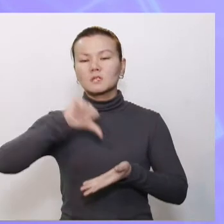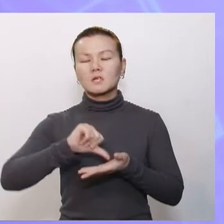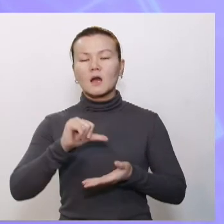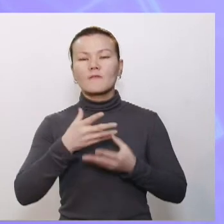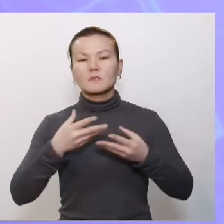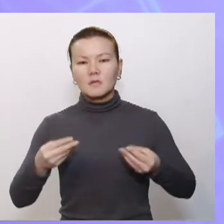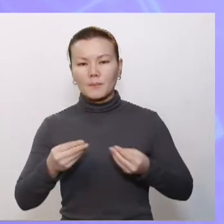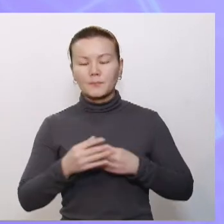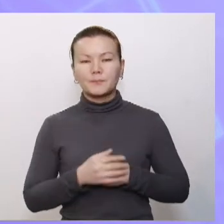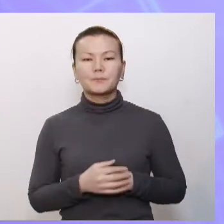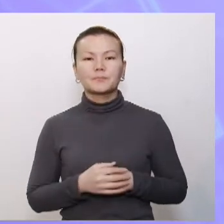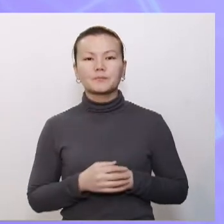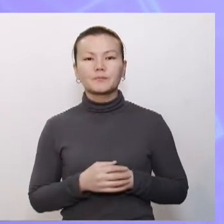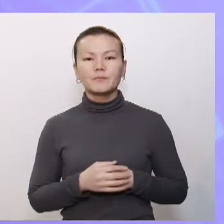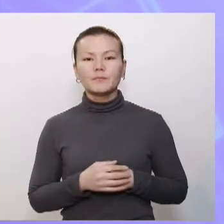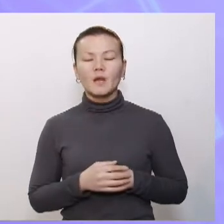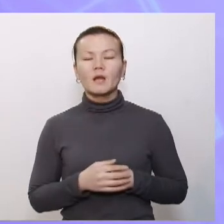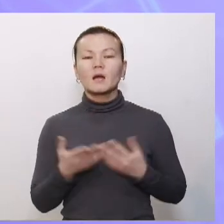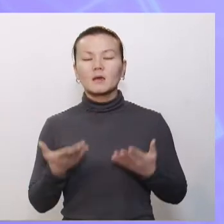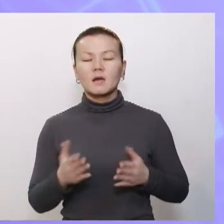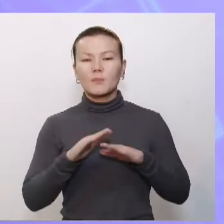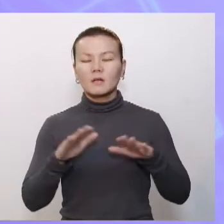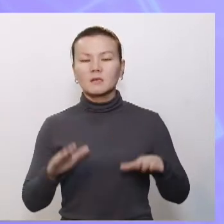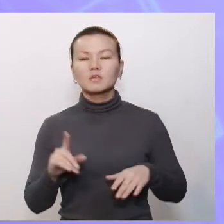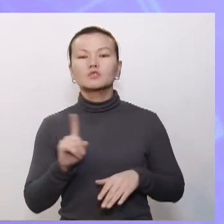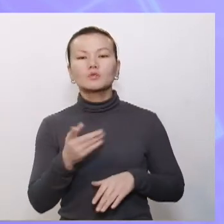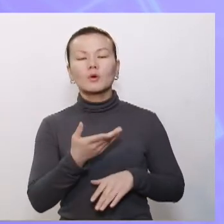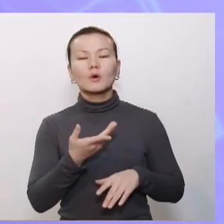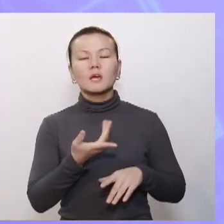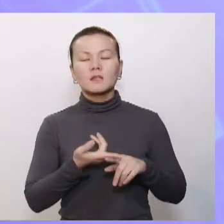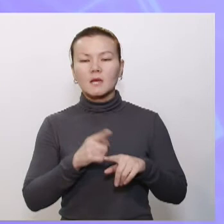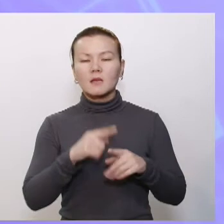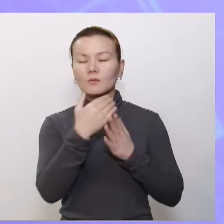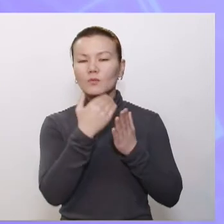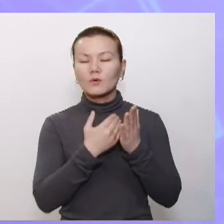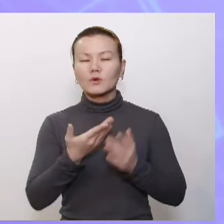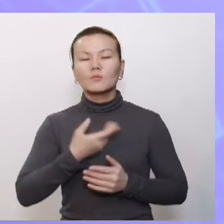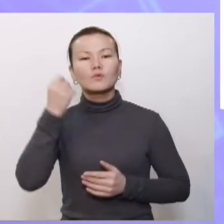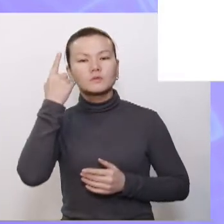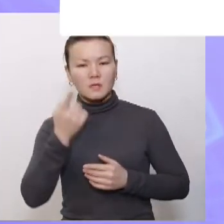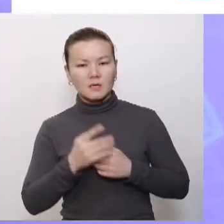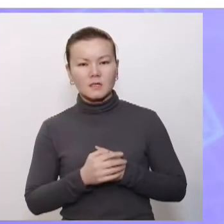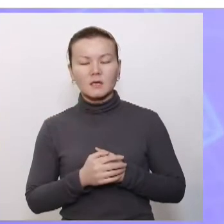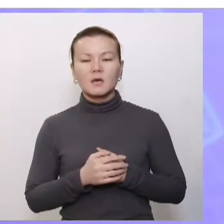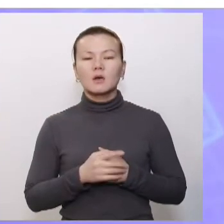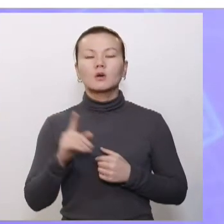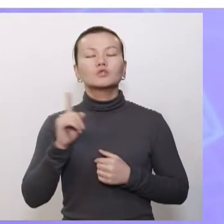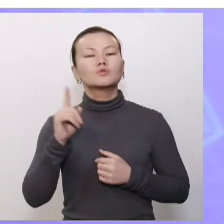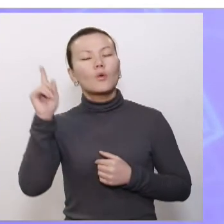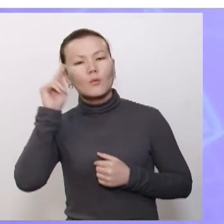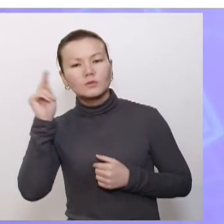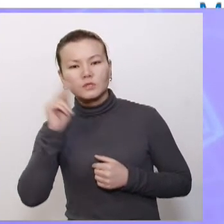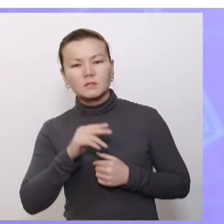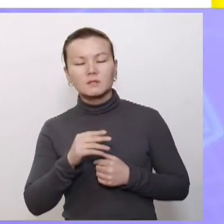Kananda baldar, bugünkü sabakta emneni bildim, emneni üröndüm. Kelgile